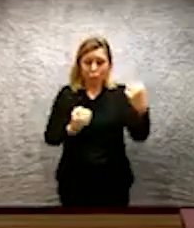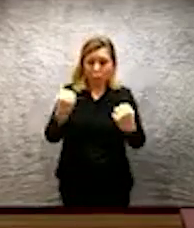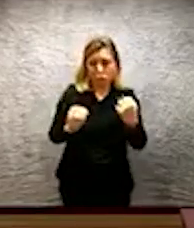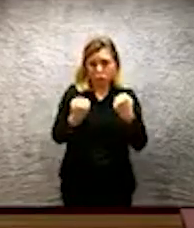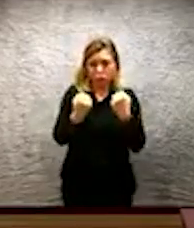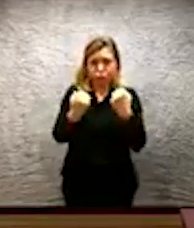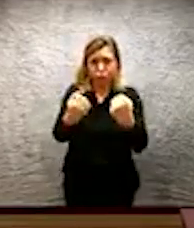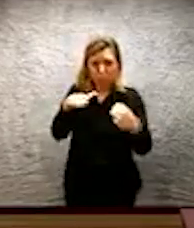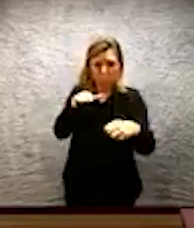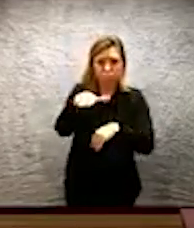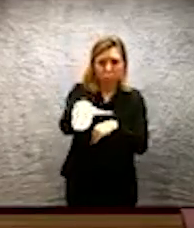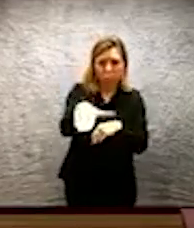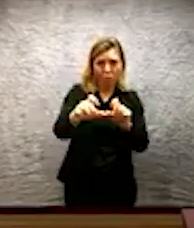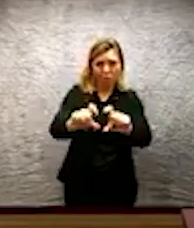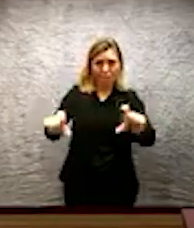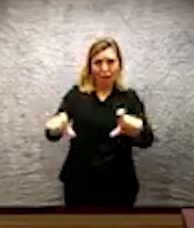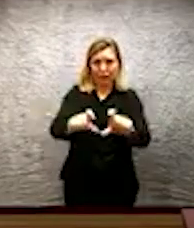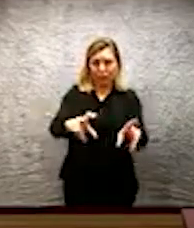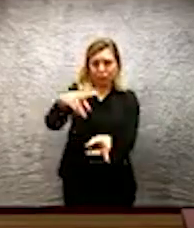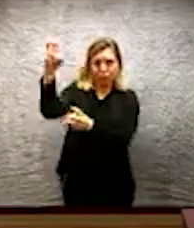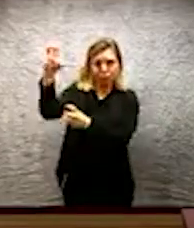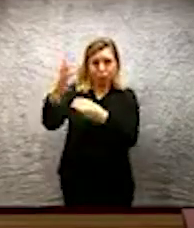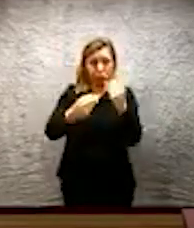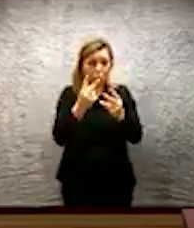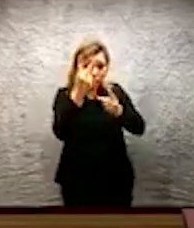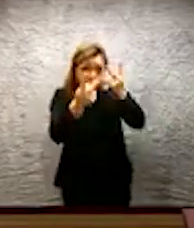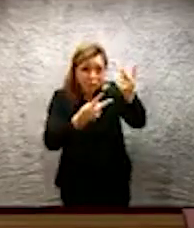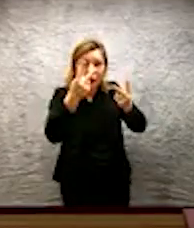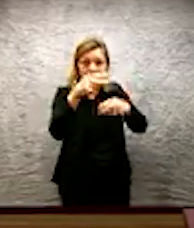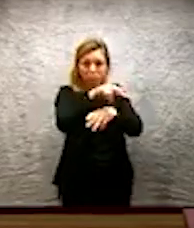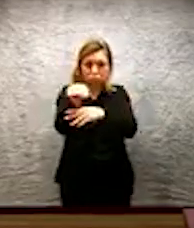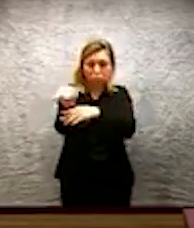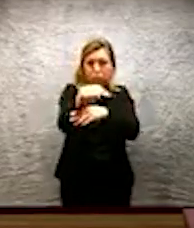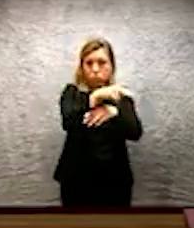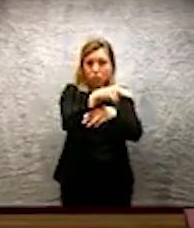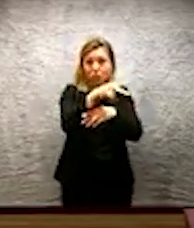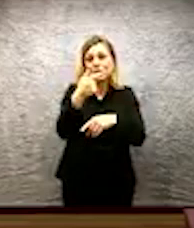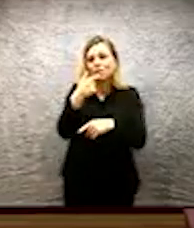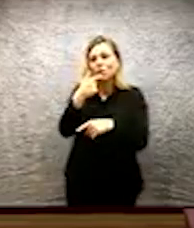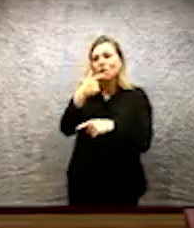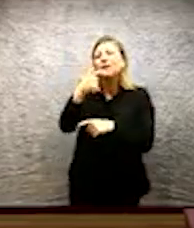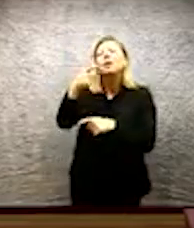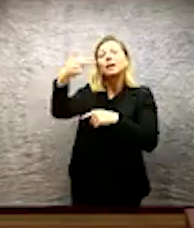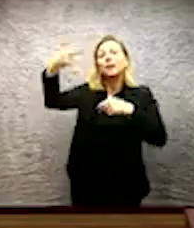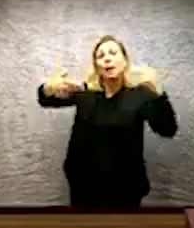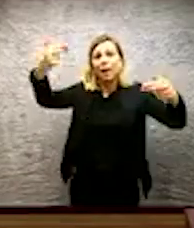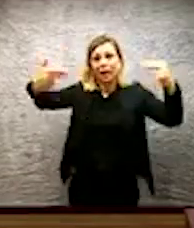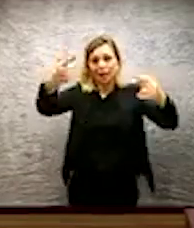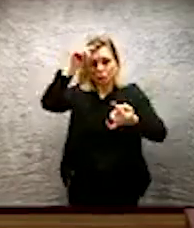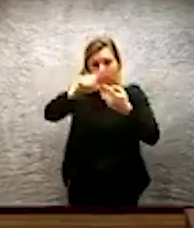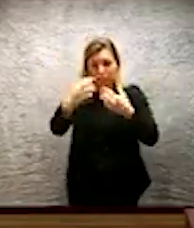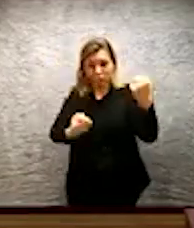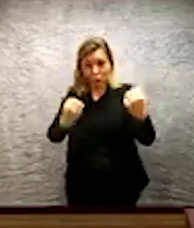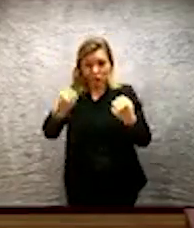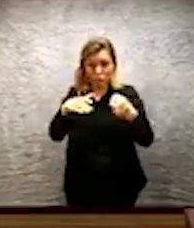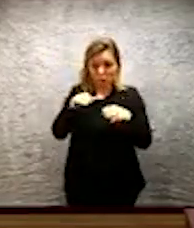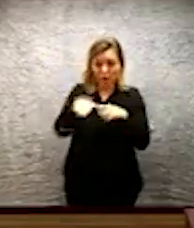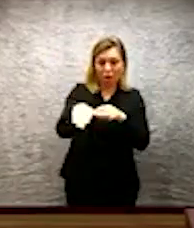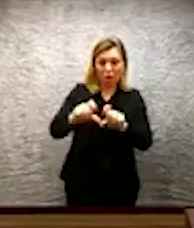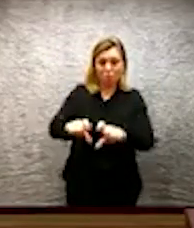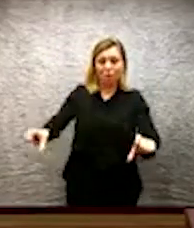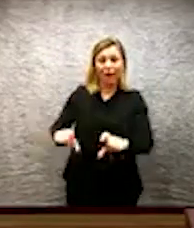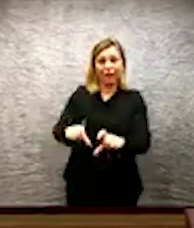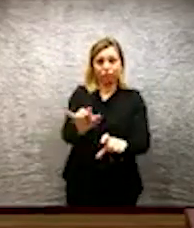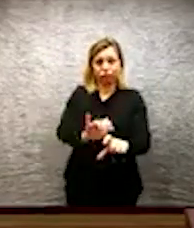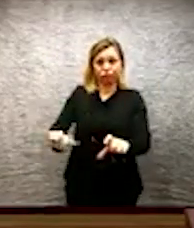visuel. Mais enfin voilà, disons que celles qui sont en lecture de plaque aujourd'hui sont un peu vieillissantes, puisqu'elles datent de 2017. Alors l'avantage